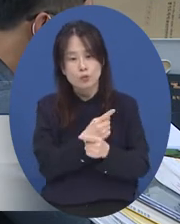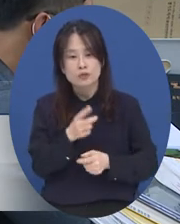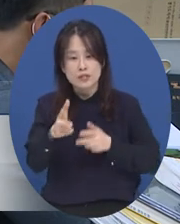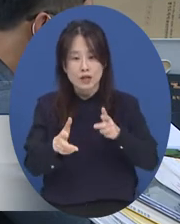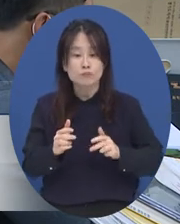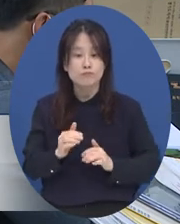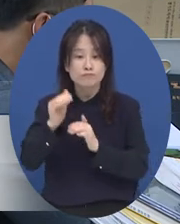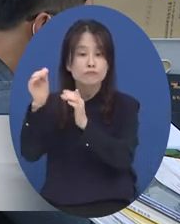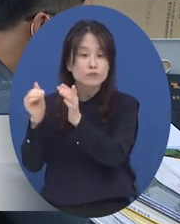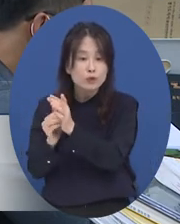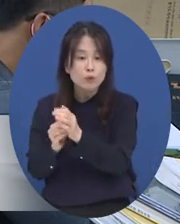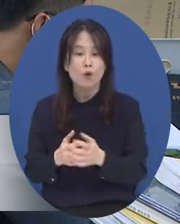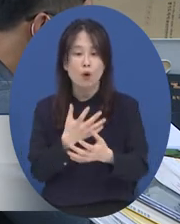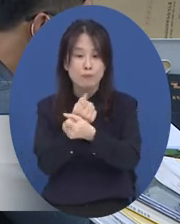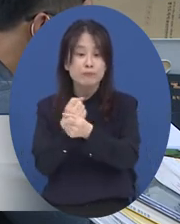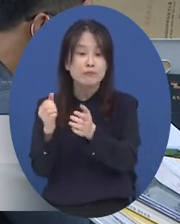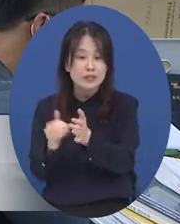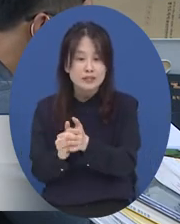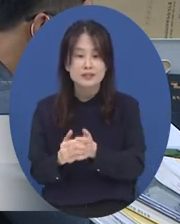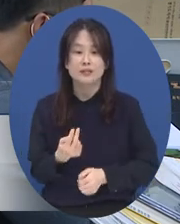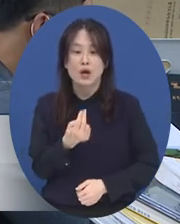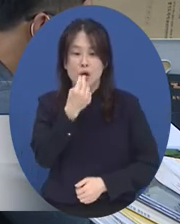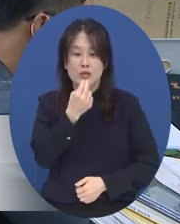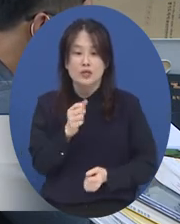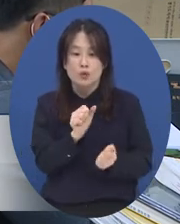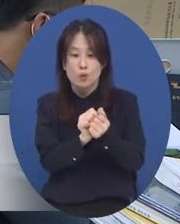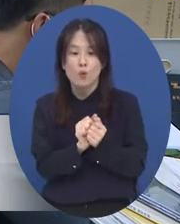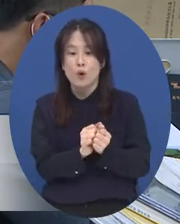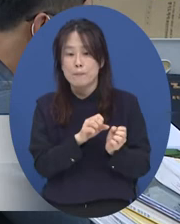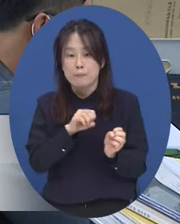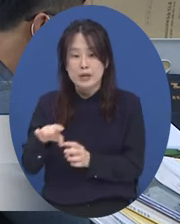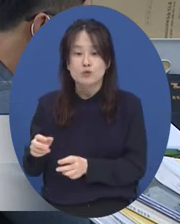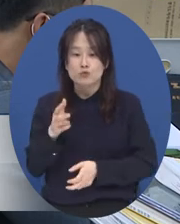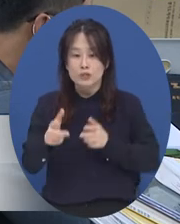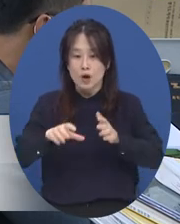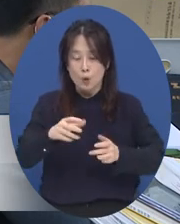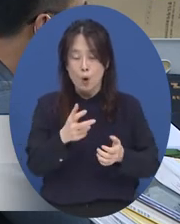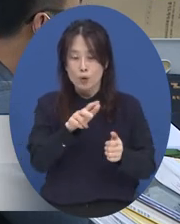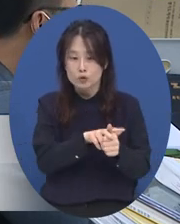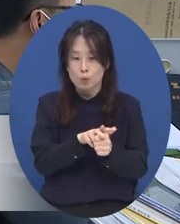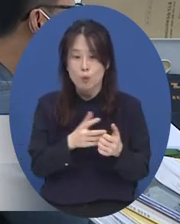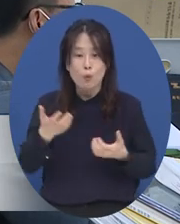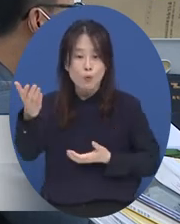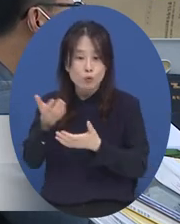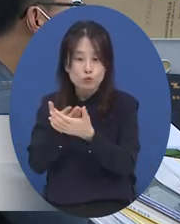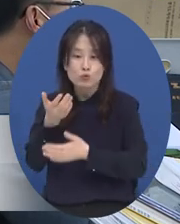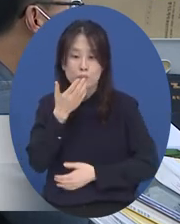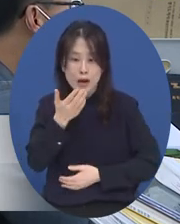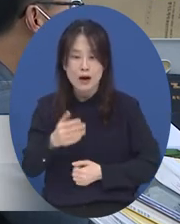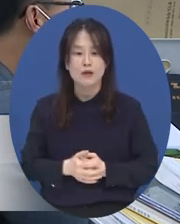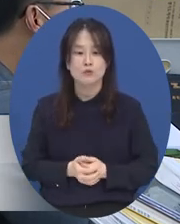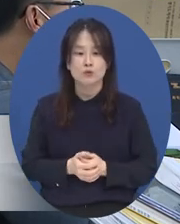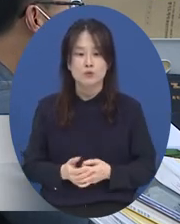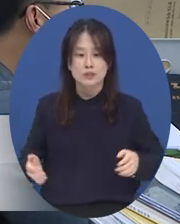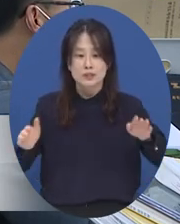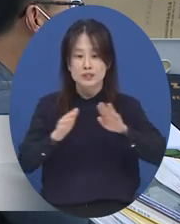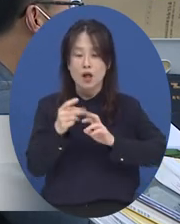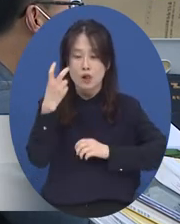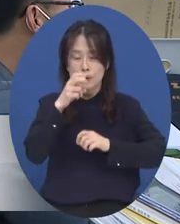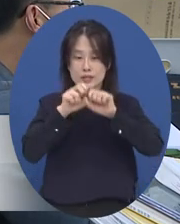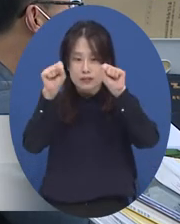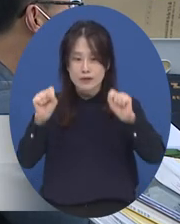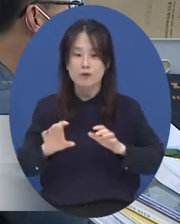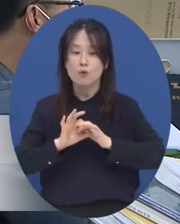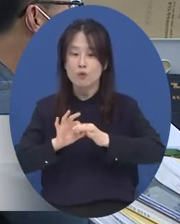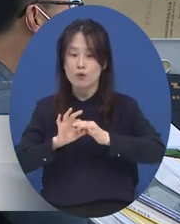사업을 추진했고 협약을 체결해 대기오염물질 배출 사업장 정보 공유 및 대기 배출시설 관리